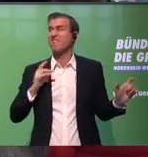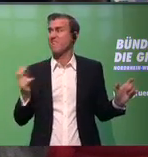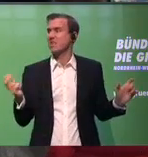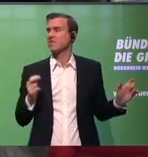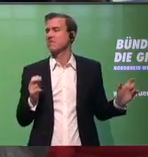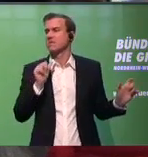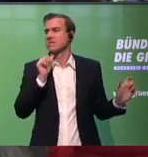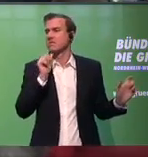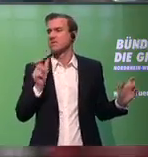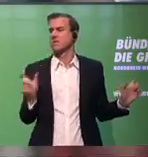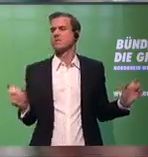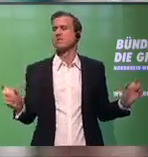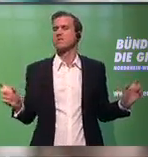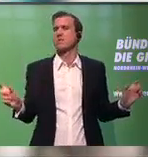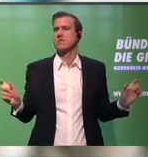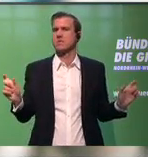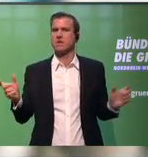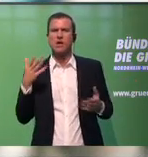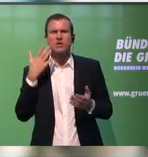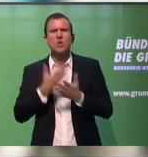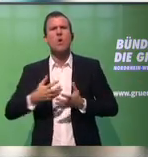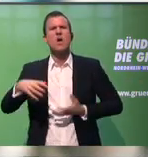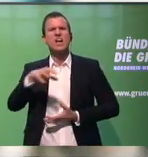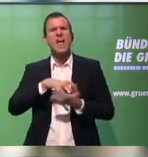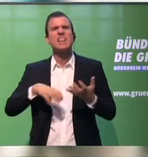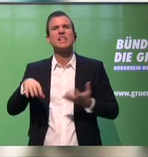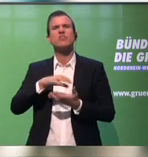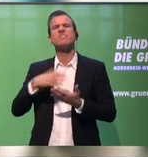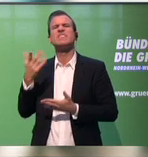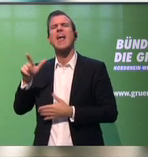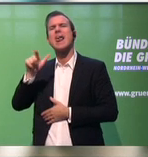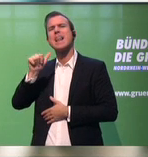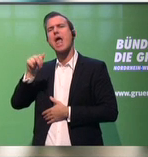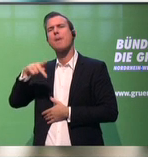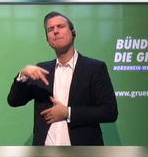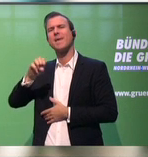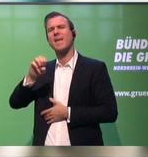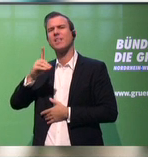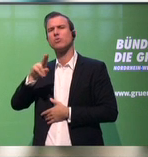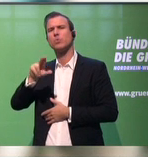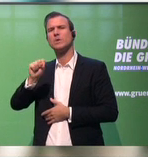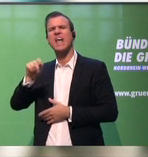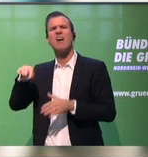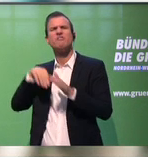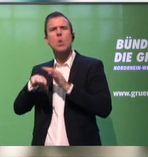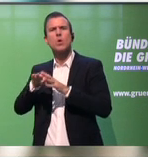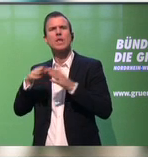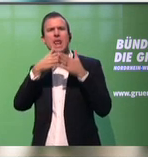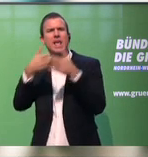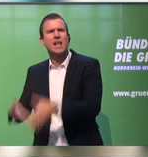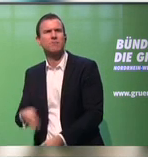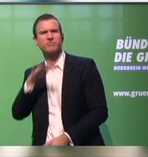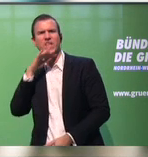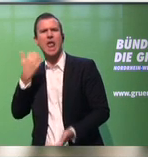Die furchtbaren Katastrophe vor Lampedusa mit den ertrunkenen Flüchtlingen, man scheint so